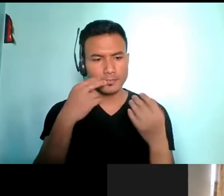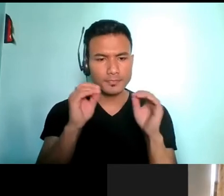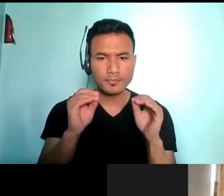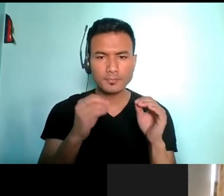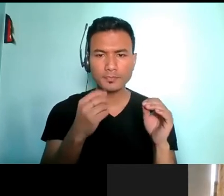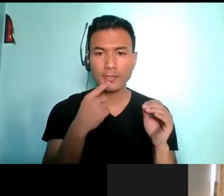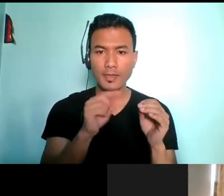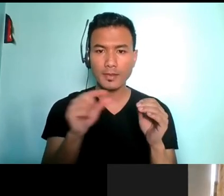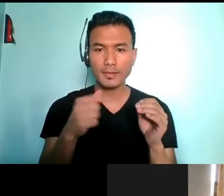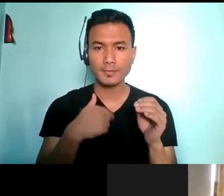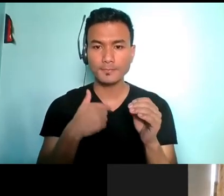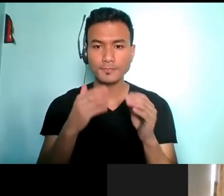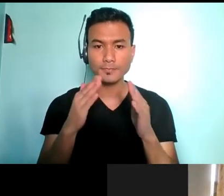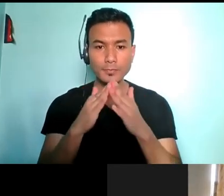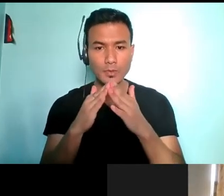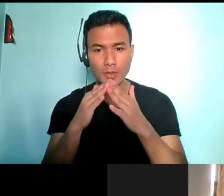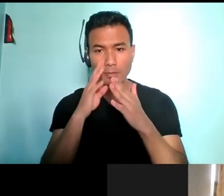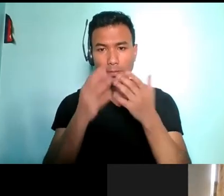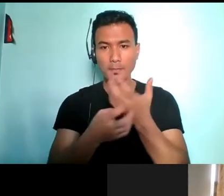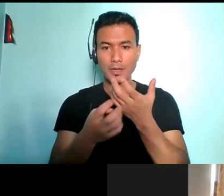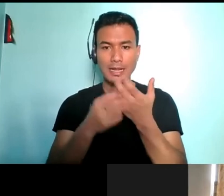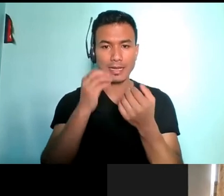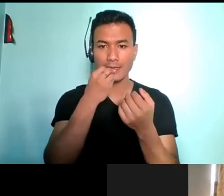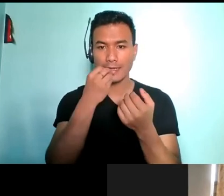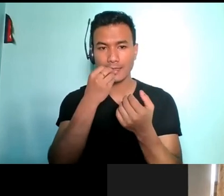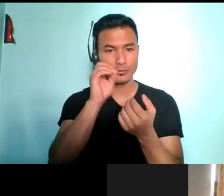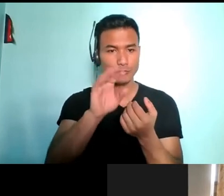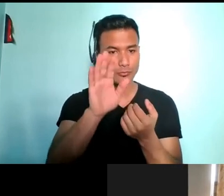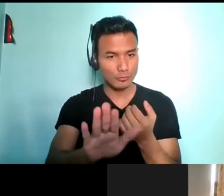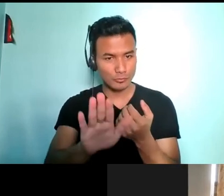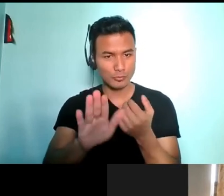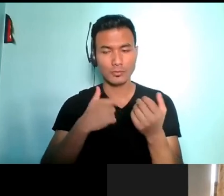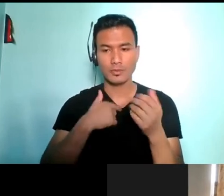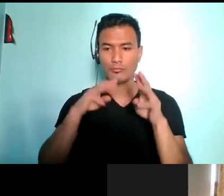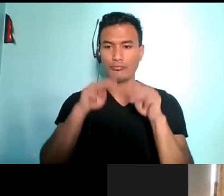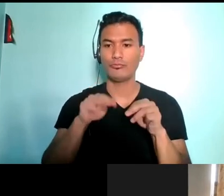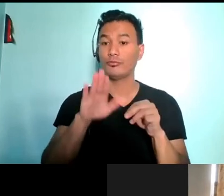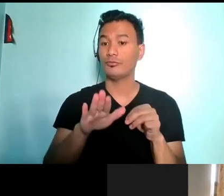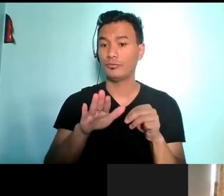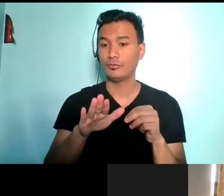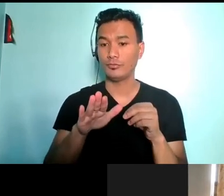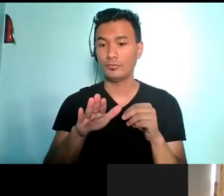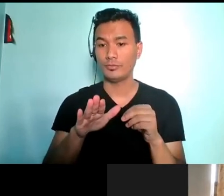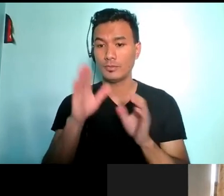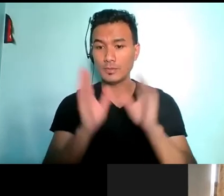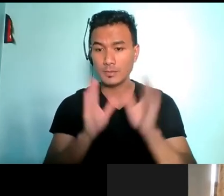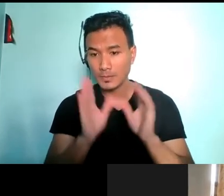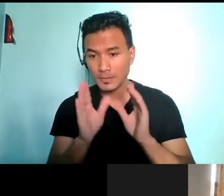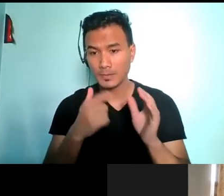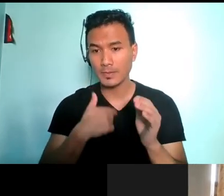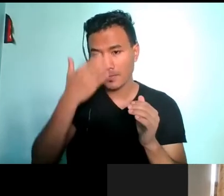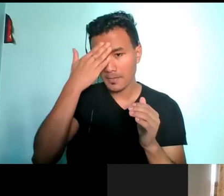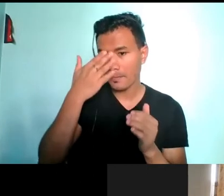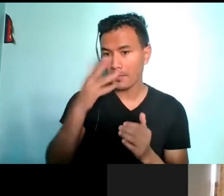मान्छेले भन्दाखेरि मैले घरमा पकाएर खाना दिइरहेको छु मेरो भ्यालु छ त्यसको लागि चाहिँ मेरो भ्यालु छ यदि म बिरामी भएँ